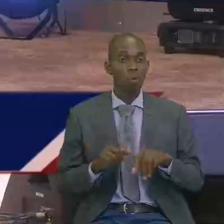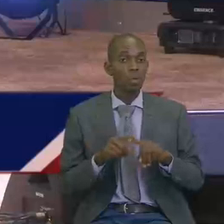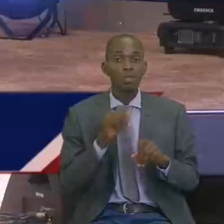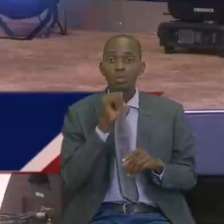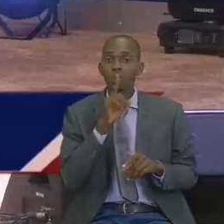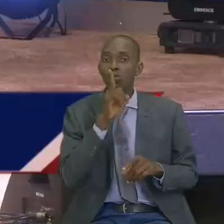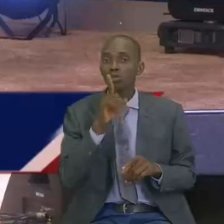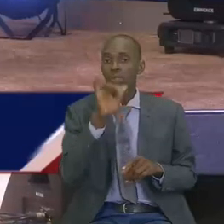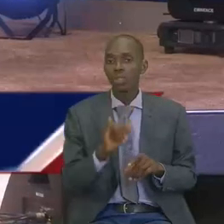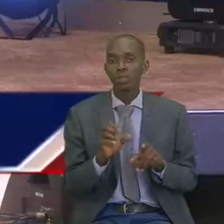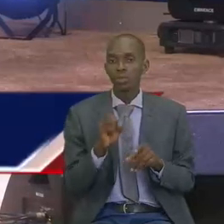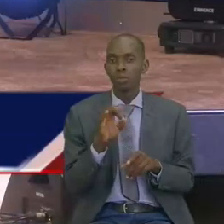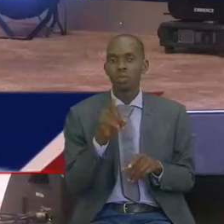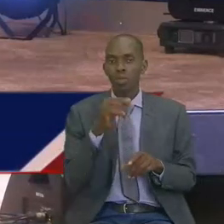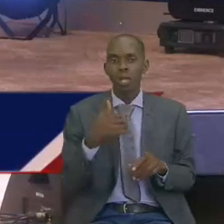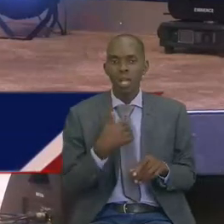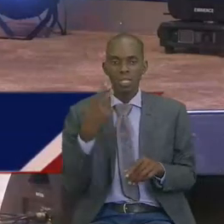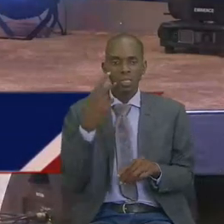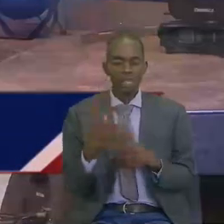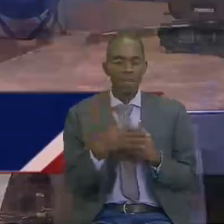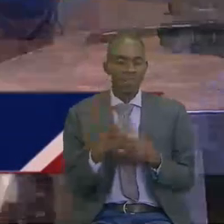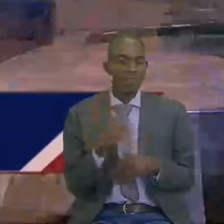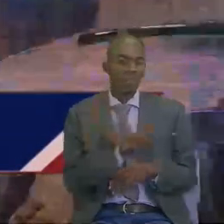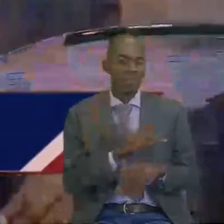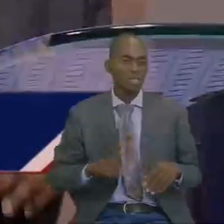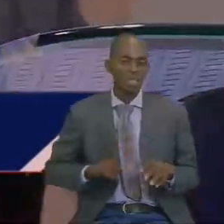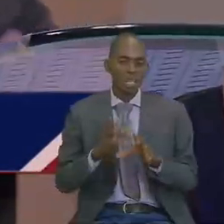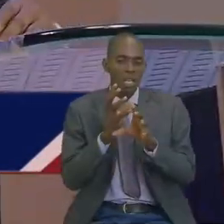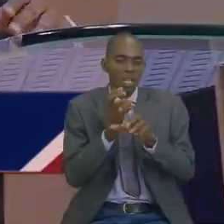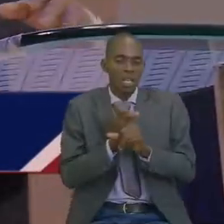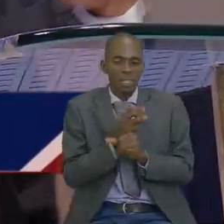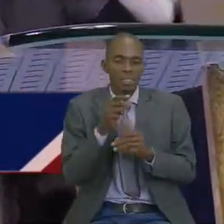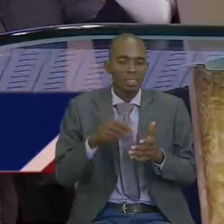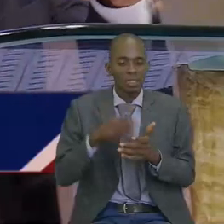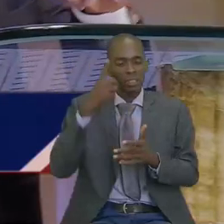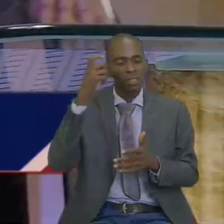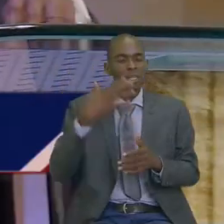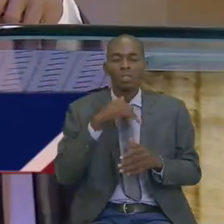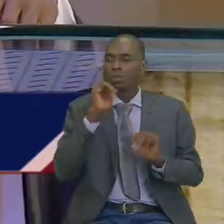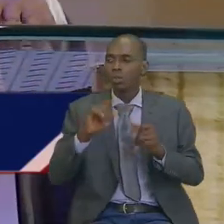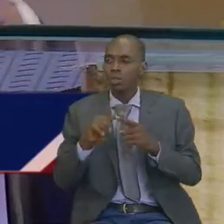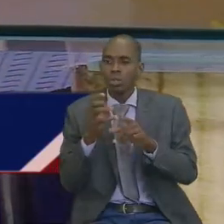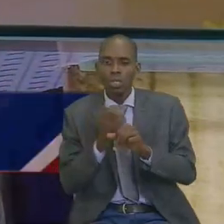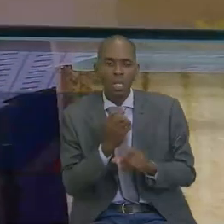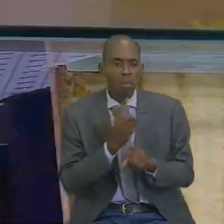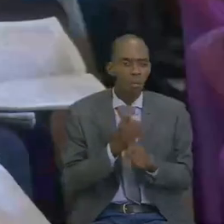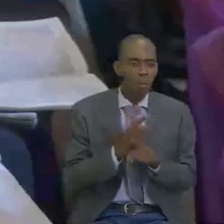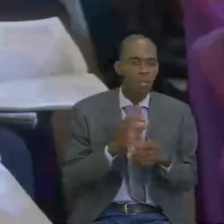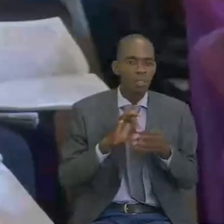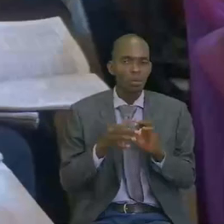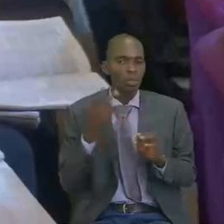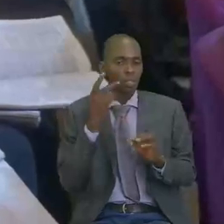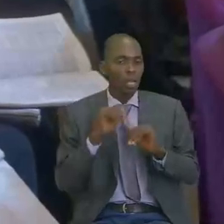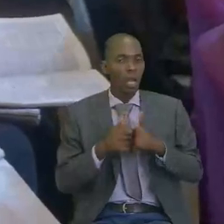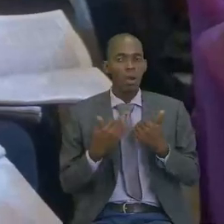mais ils ne le sont pas comme ça. Vous avez vu Nebuchadnezzar, dès qu'il avait le songe là, il ne pouvait pas avoir, comme il ne pouvait